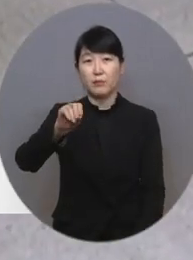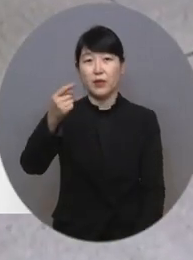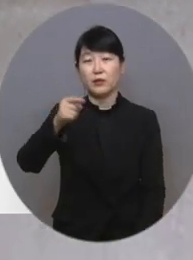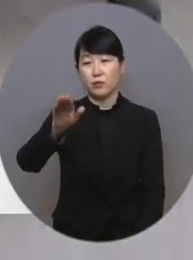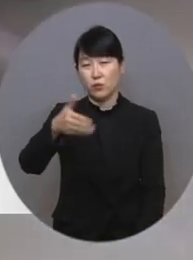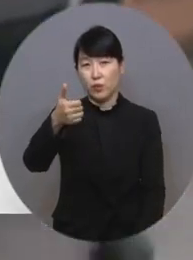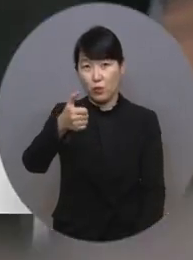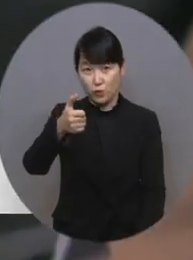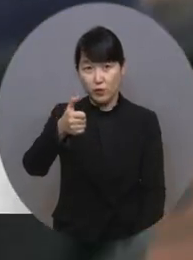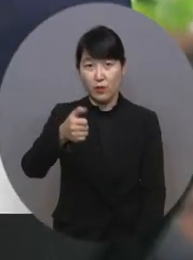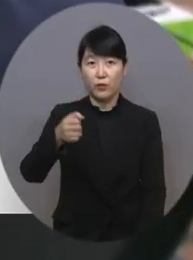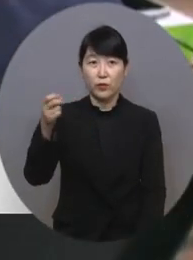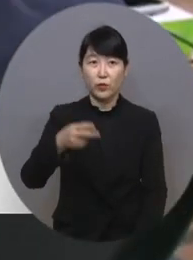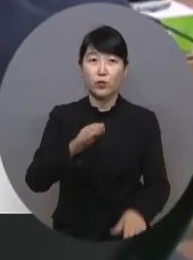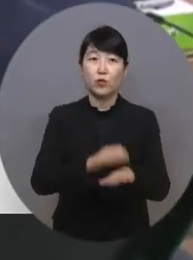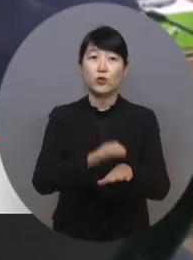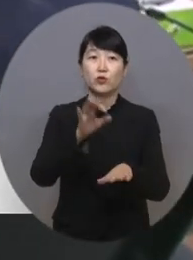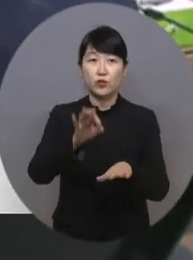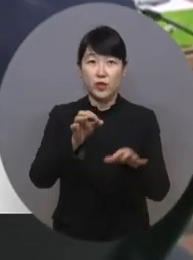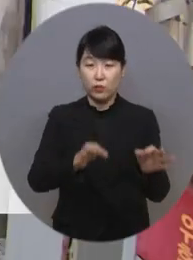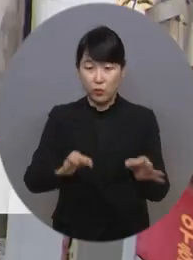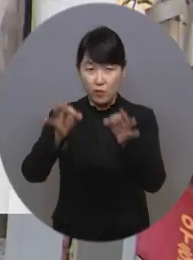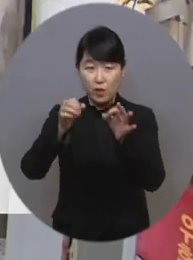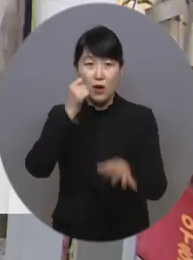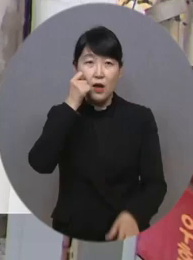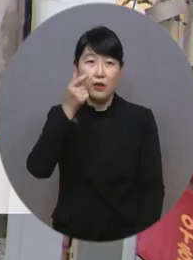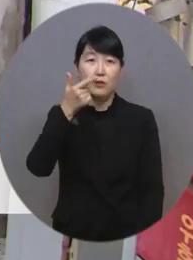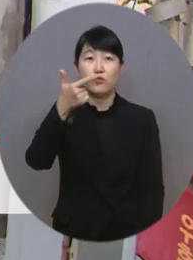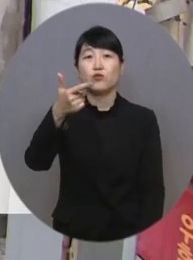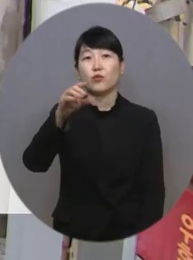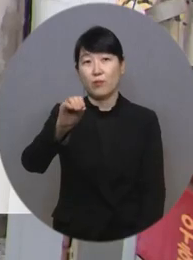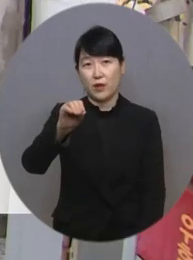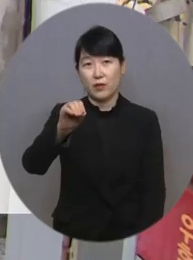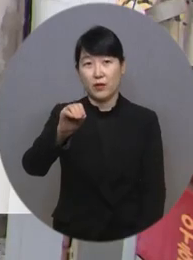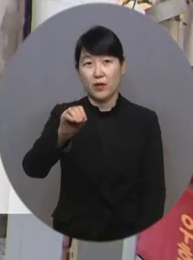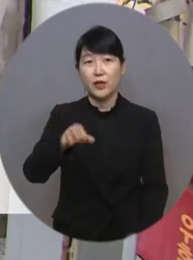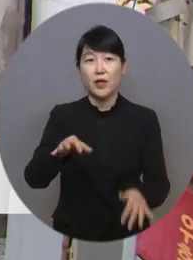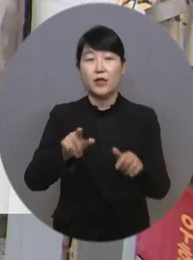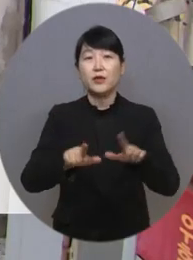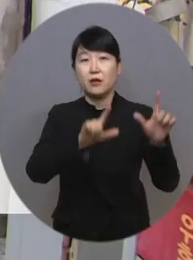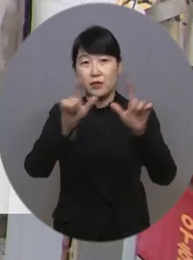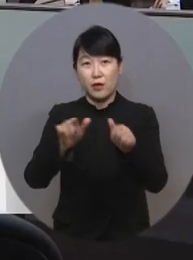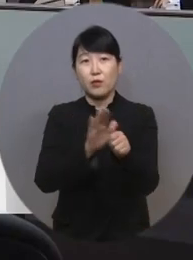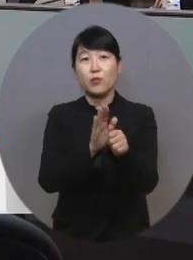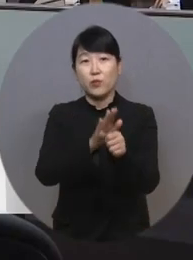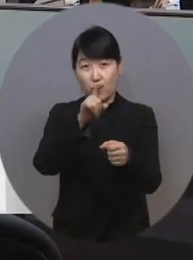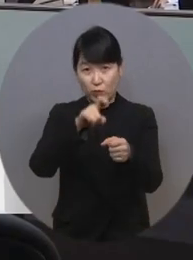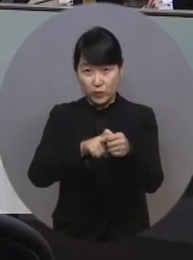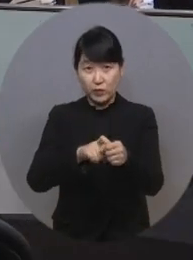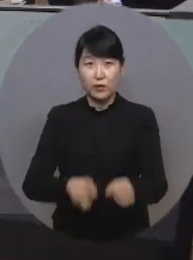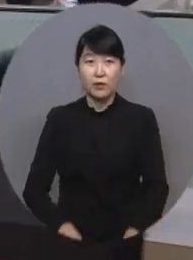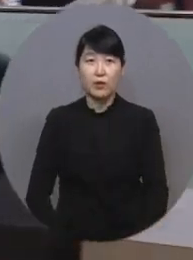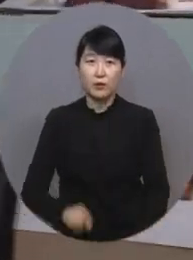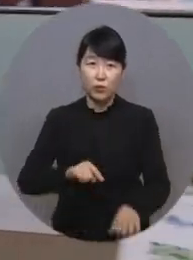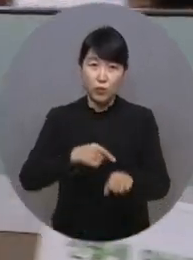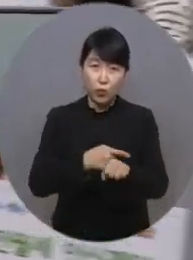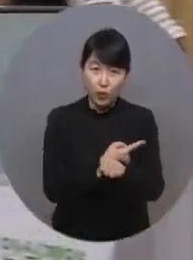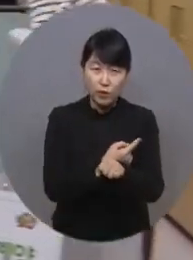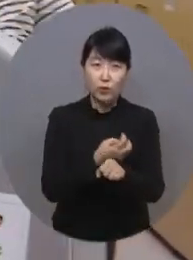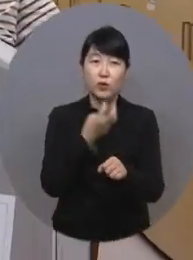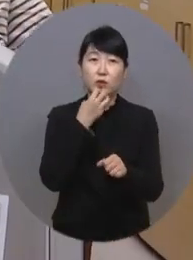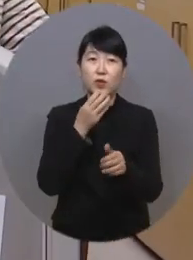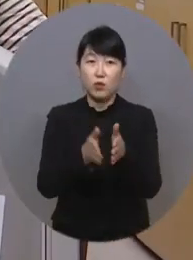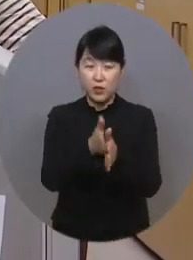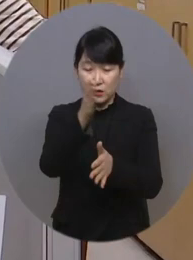인상하고 장애수당도 월 6만 원으로 인상해 저소득장애인의 생활 안정을 도모합니다. 이 밖에도 서울형